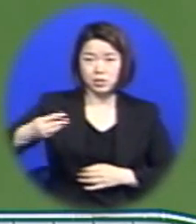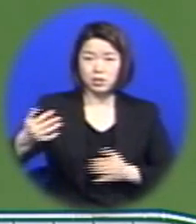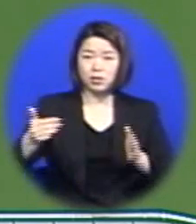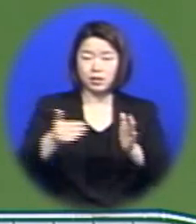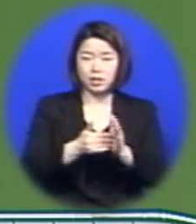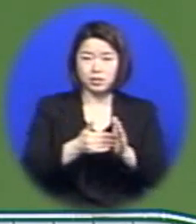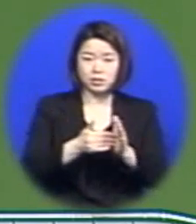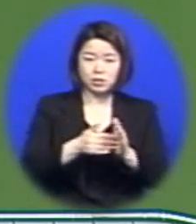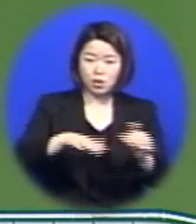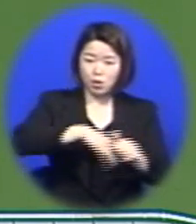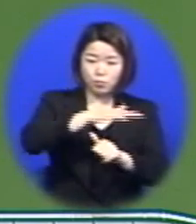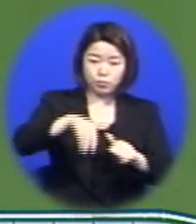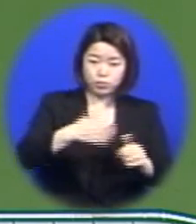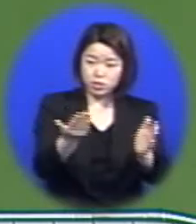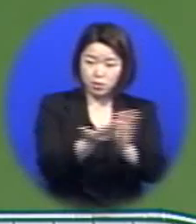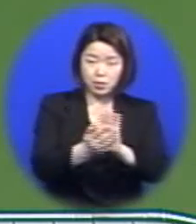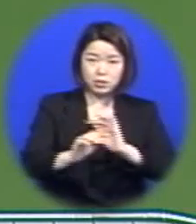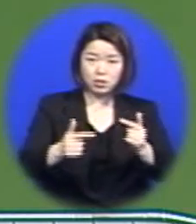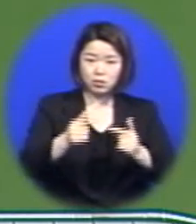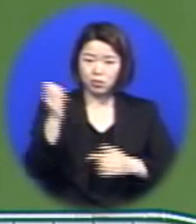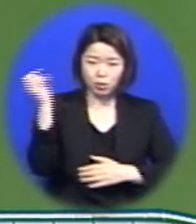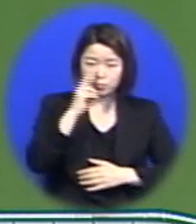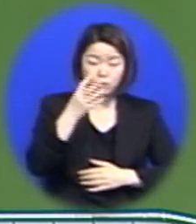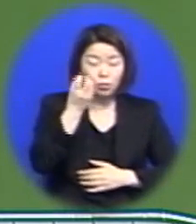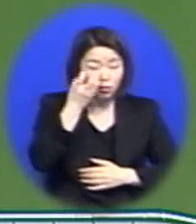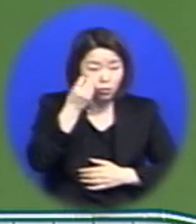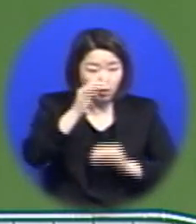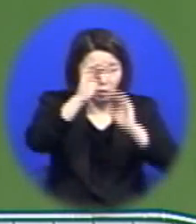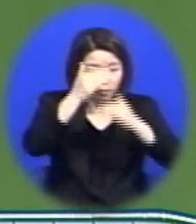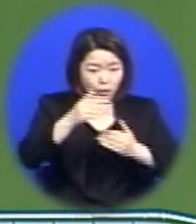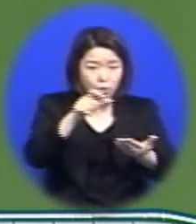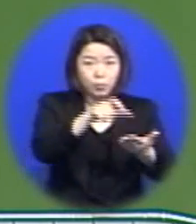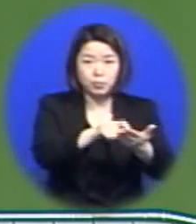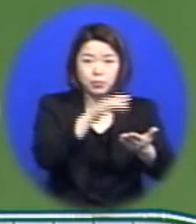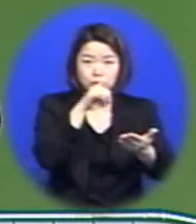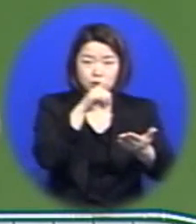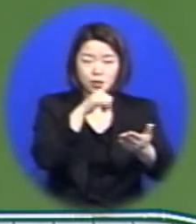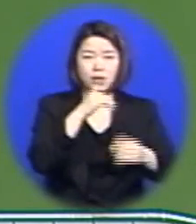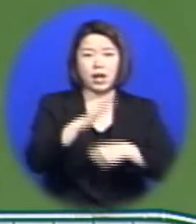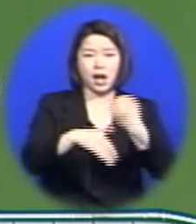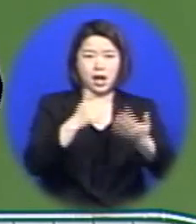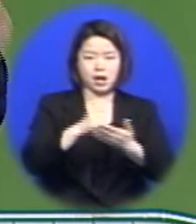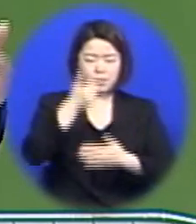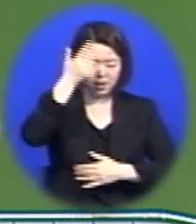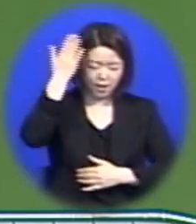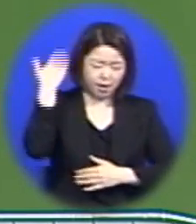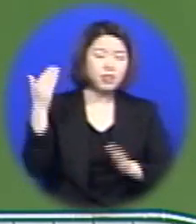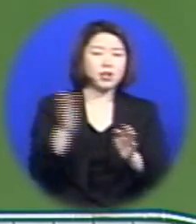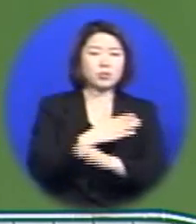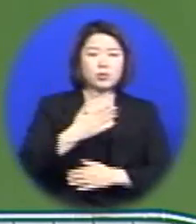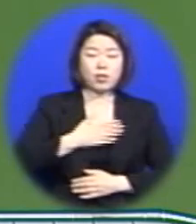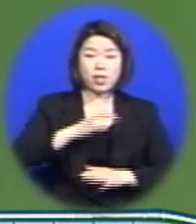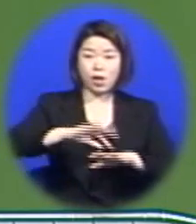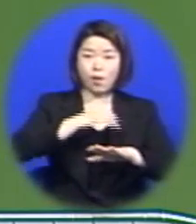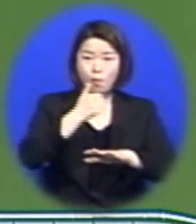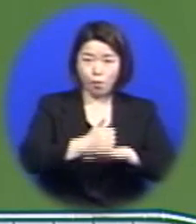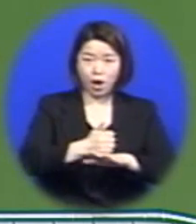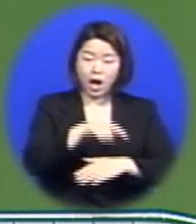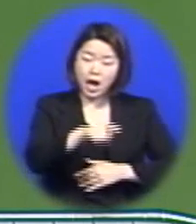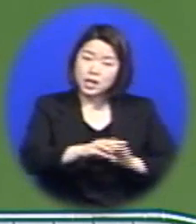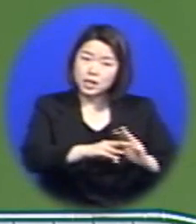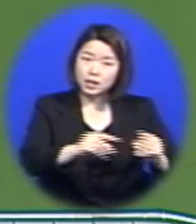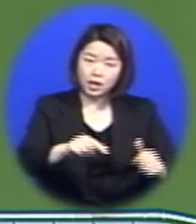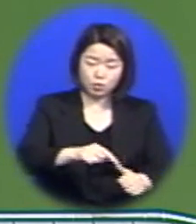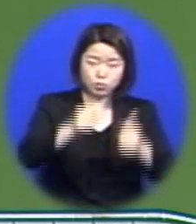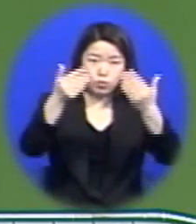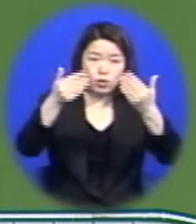전혀 분위기에 안 맞는 엉뚱한 내용이 나옵니다 하나님은 옛적부터 나의 왕이시며이 땅에서 구원을